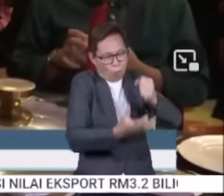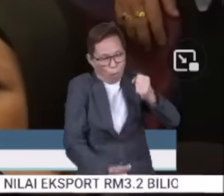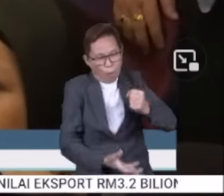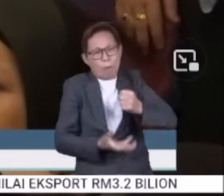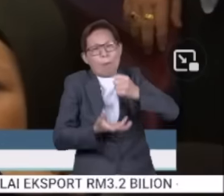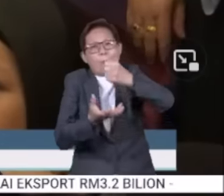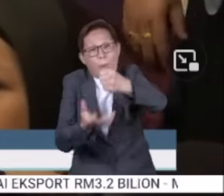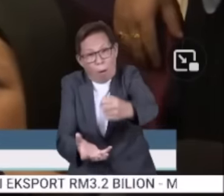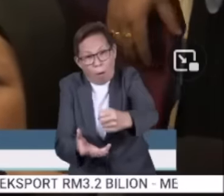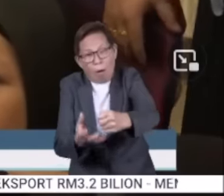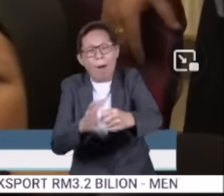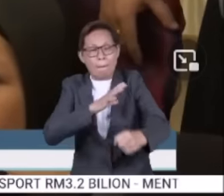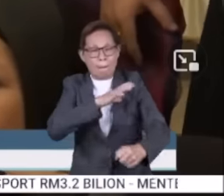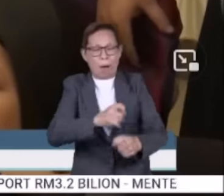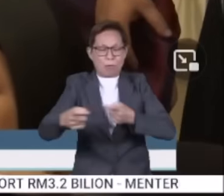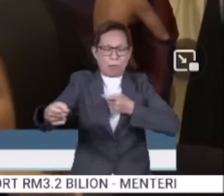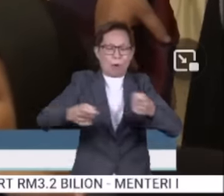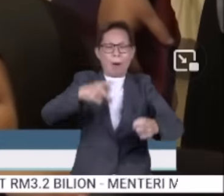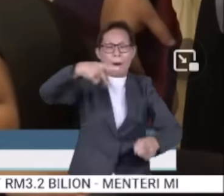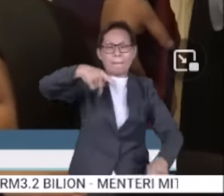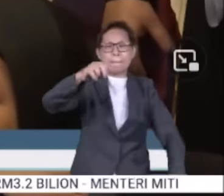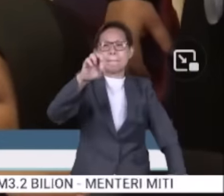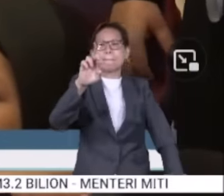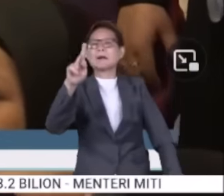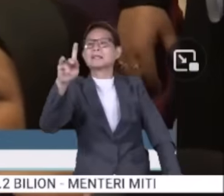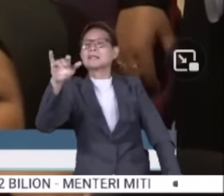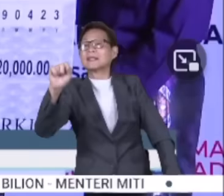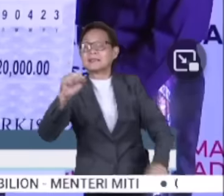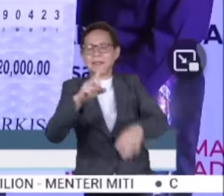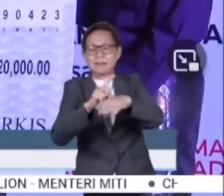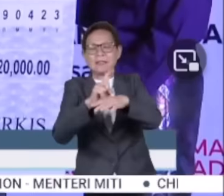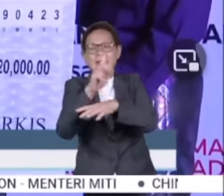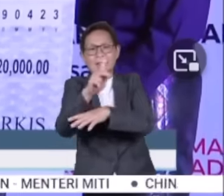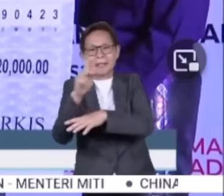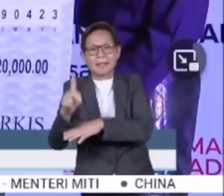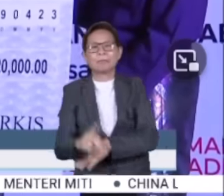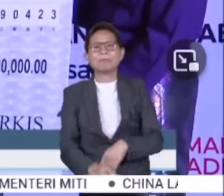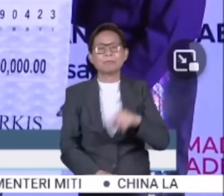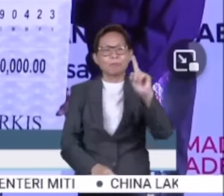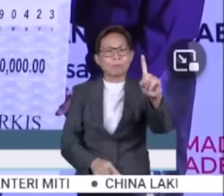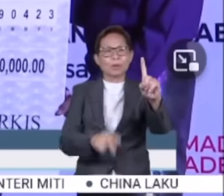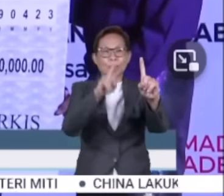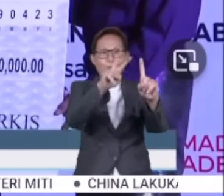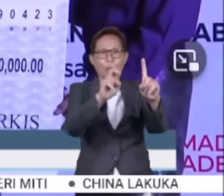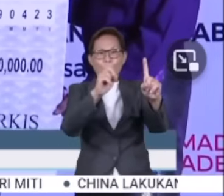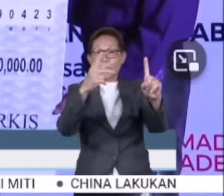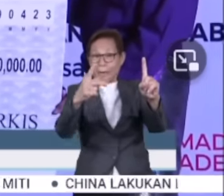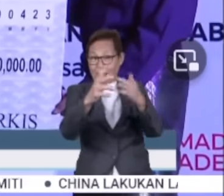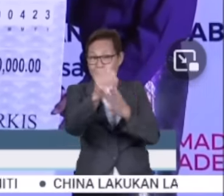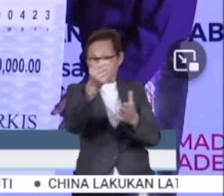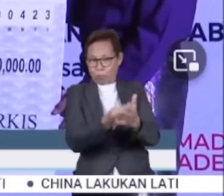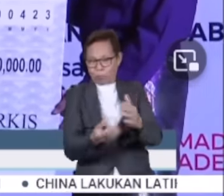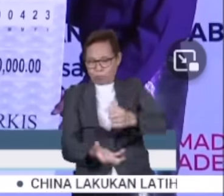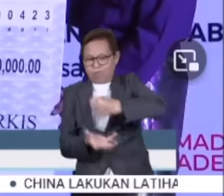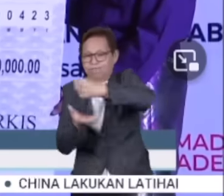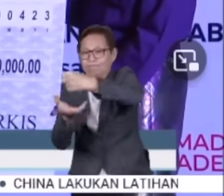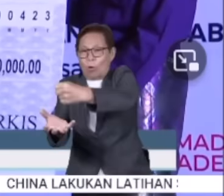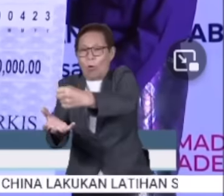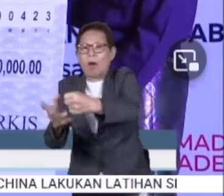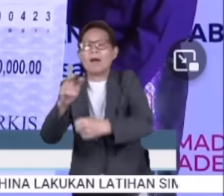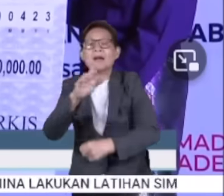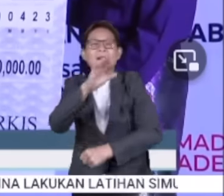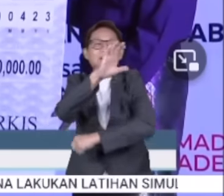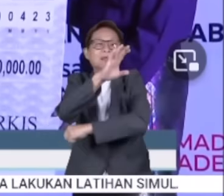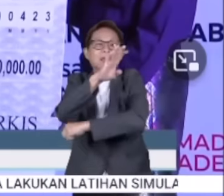kemanusiaan Palestin kelolaan PERKIS di Kota Kinabalu. Sejumlah RM120,000 diserahkan kepada Ketua